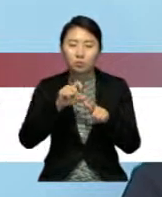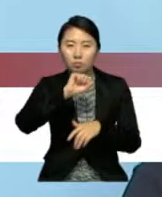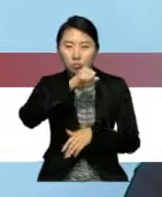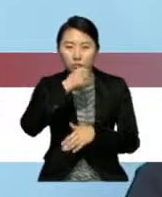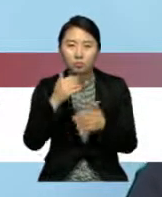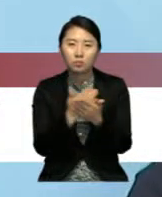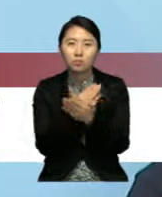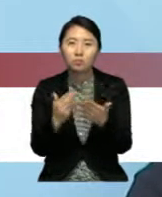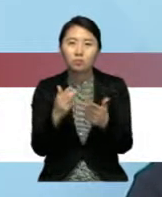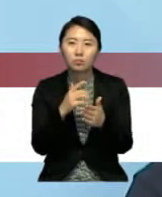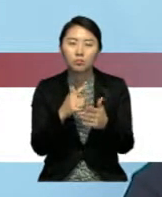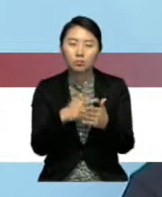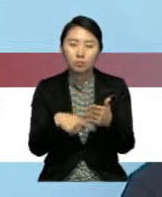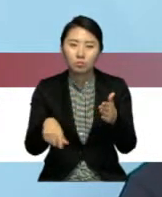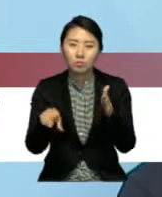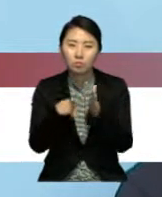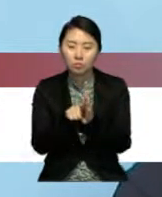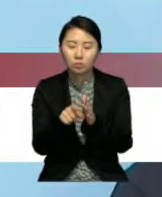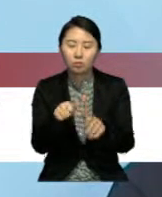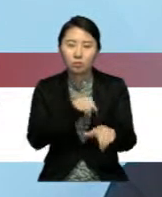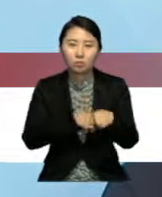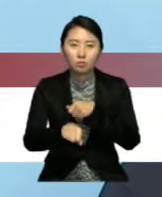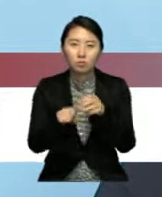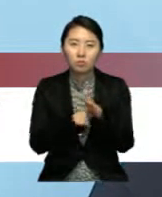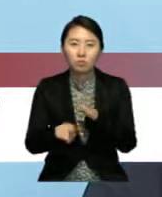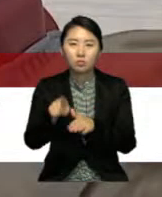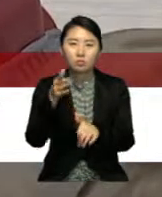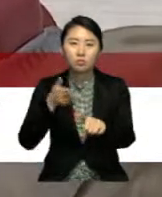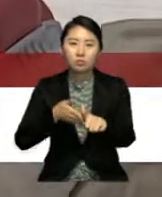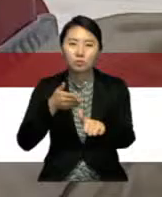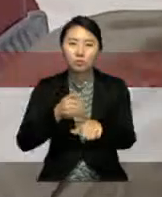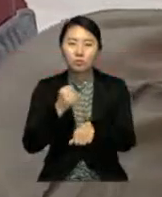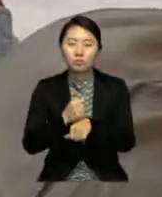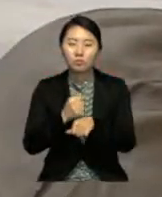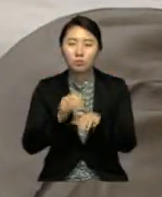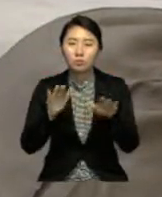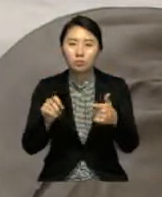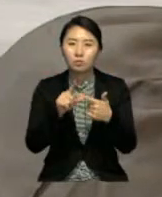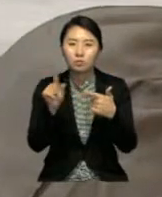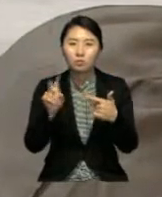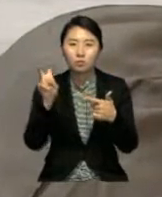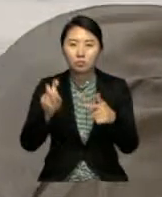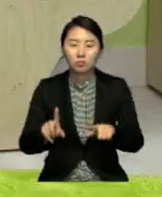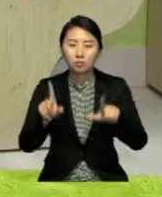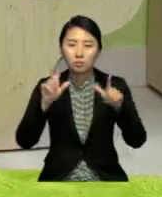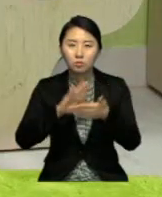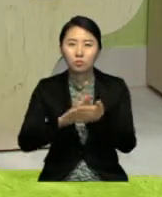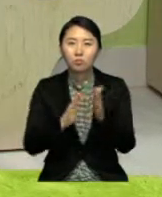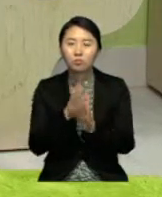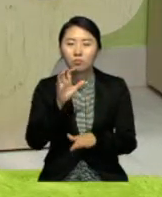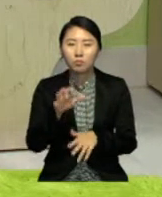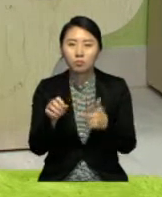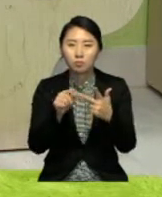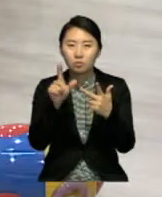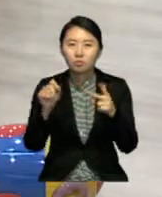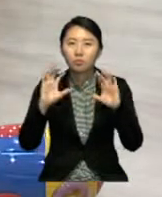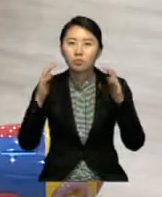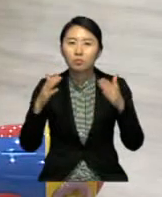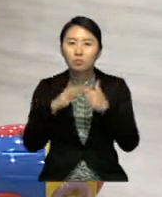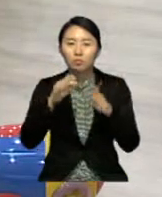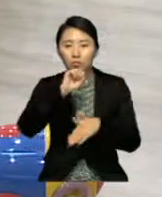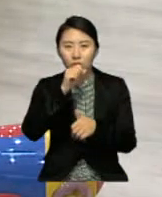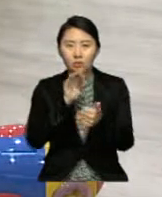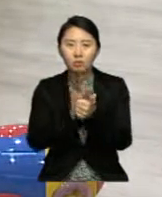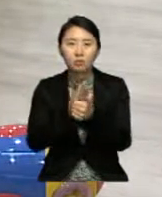해결을 위해 적극 나서 줄 것을 요청합니다 오는 6월 20일은 유치원 7월이면 어린이집에